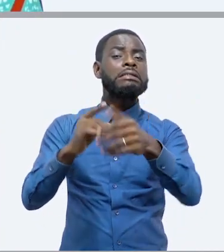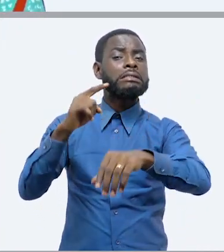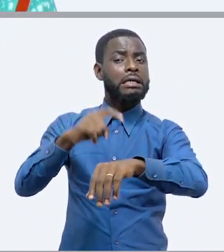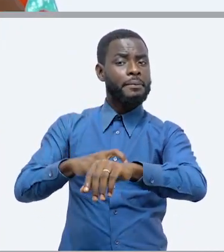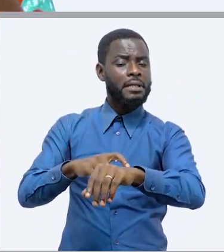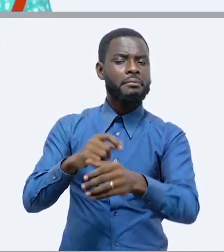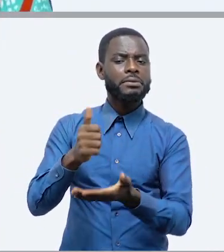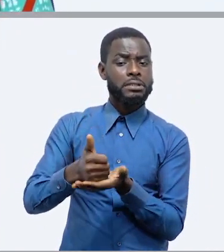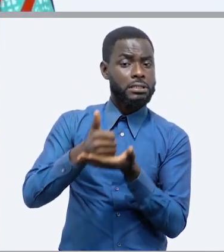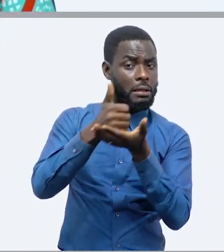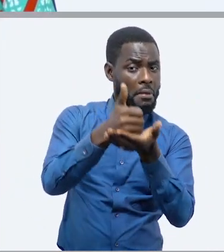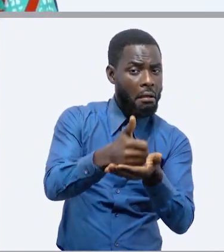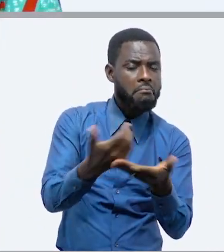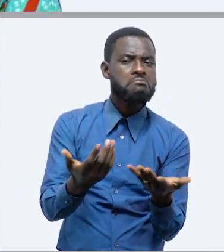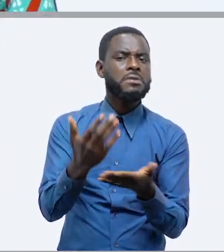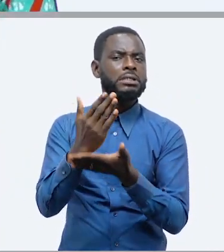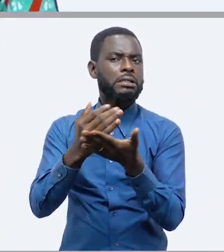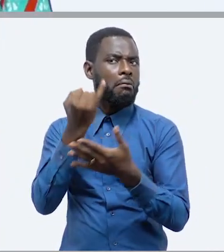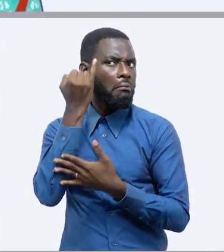ya me ngu.